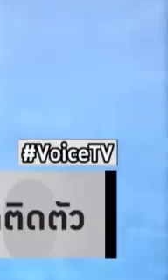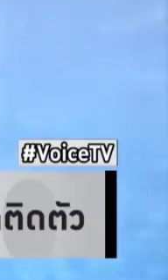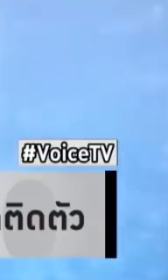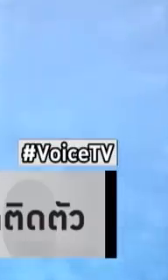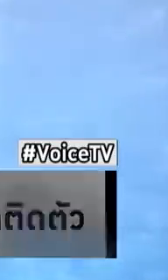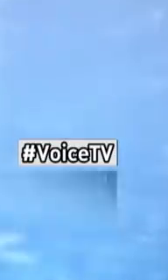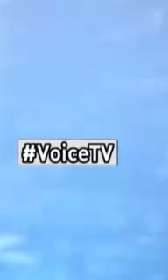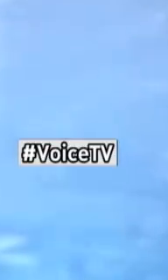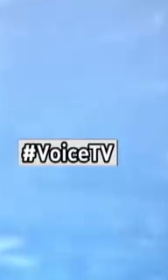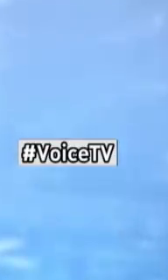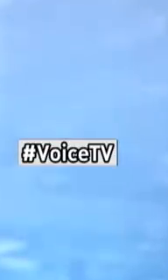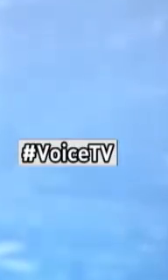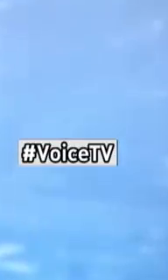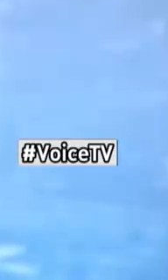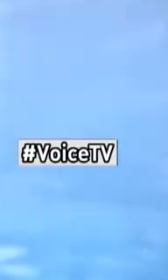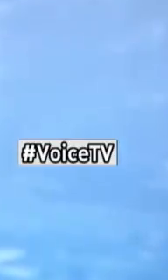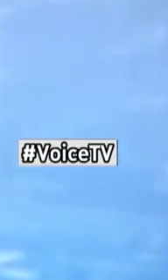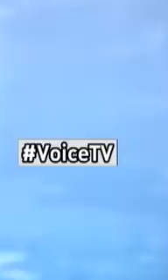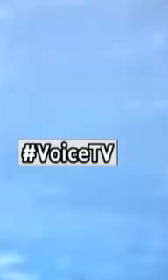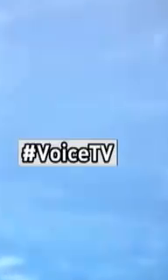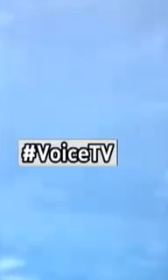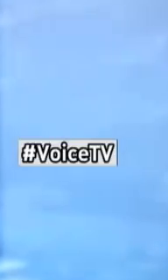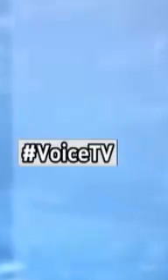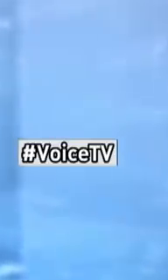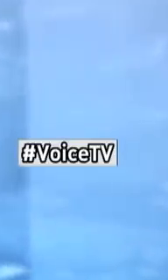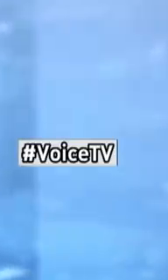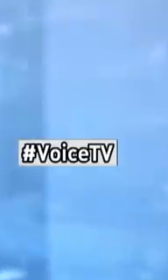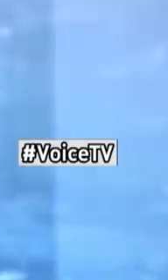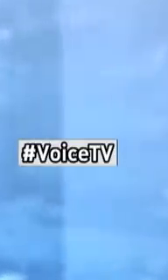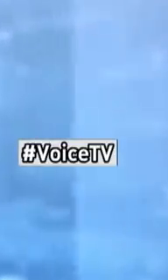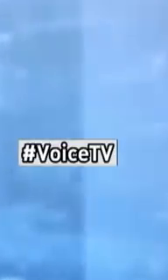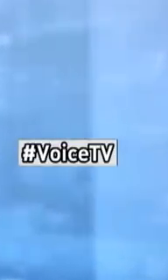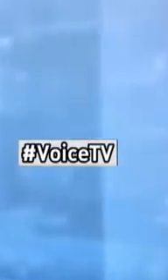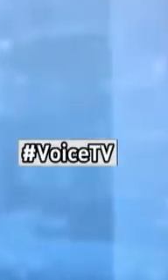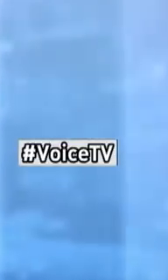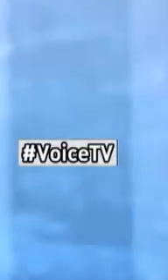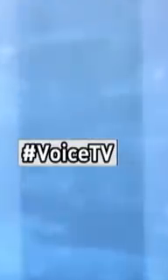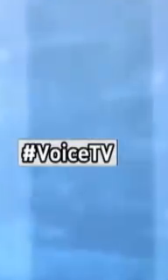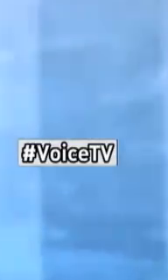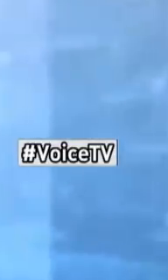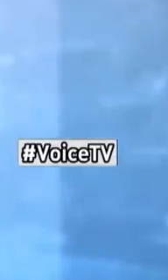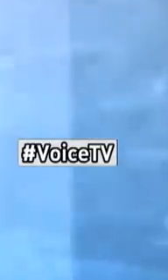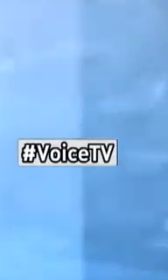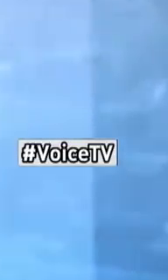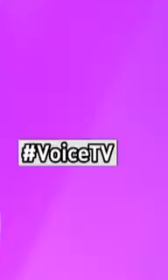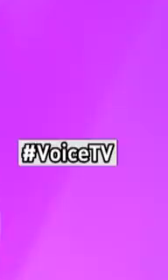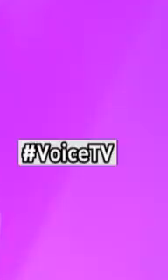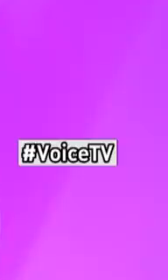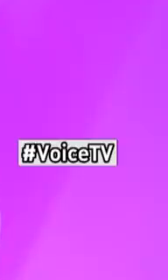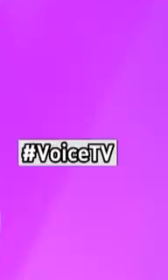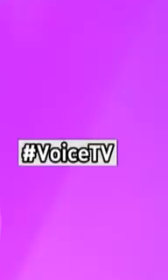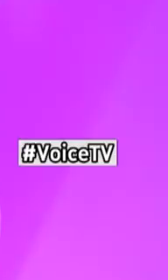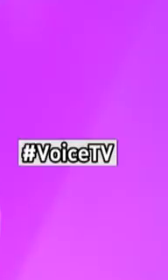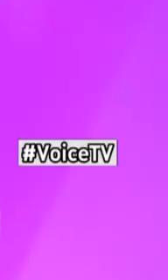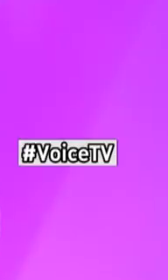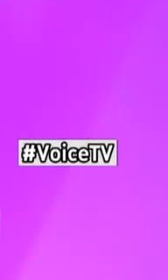แพร่ข่าวเดี๋ยวนะก็ฟ้องข้อหาอะไรยังงงๆอยู ่ก็ไม่รู้ ก็ถ้าใส่ร้